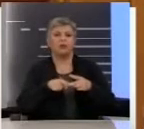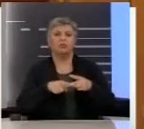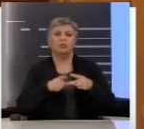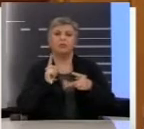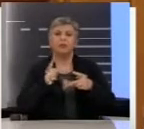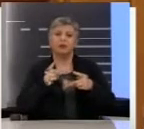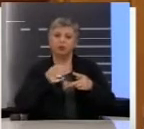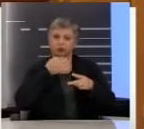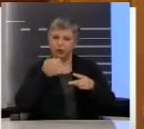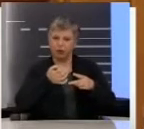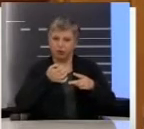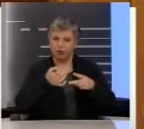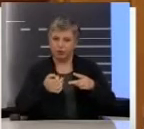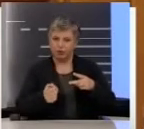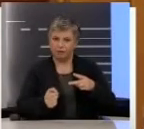από